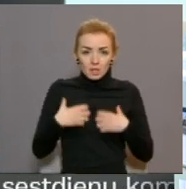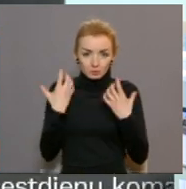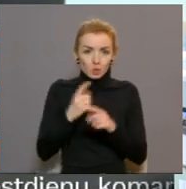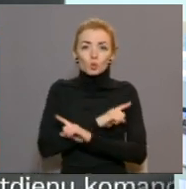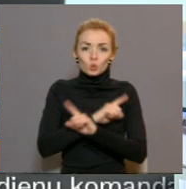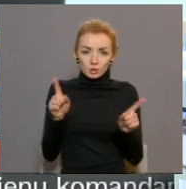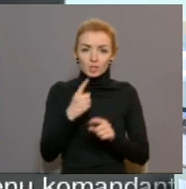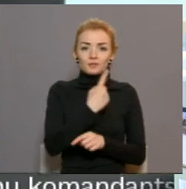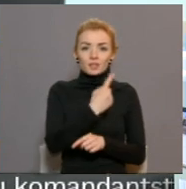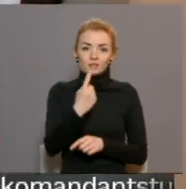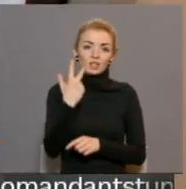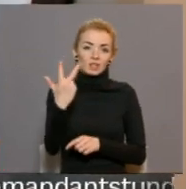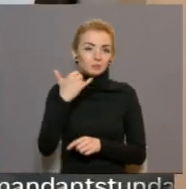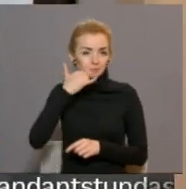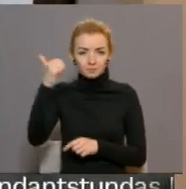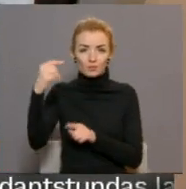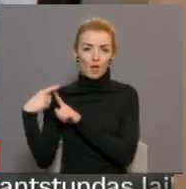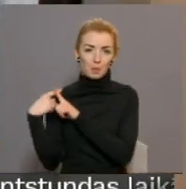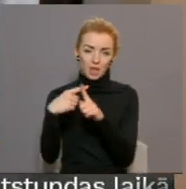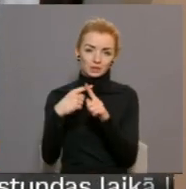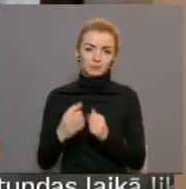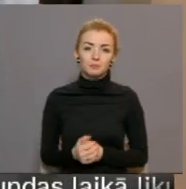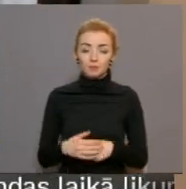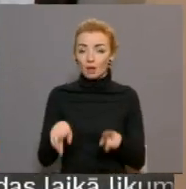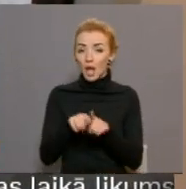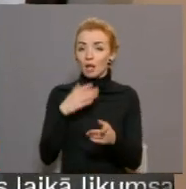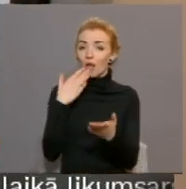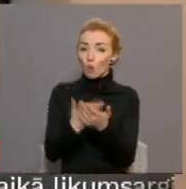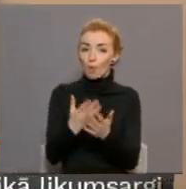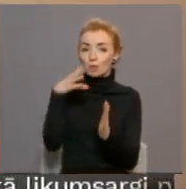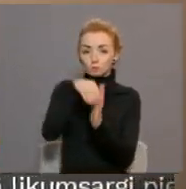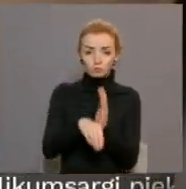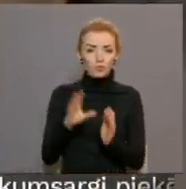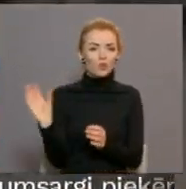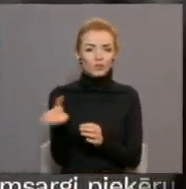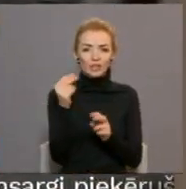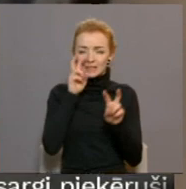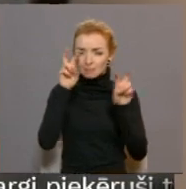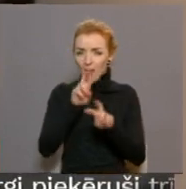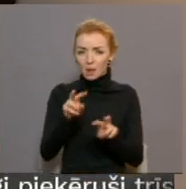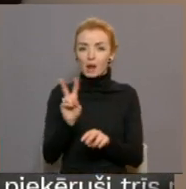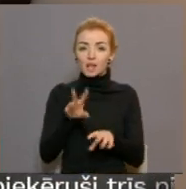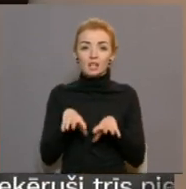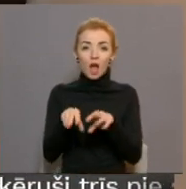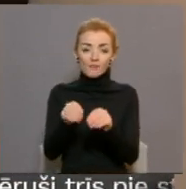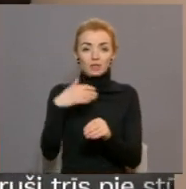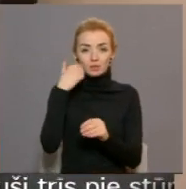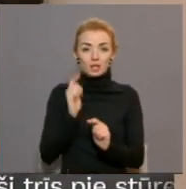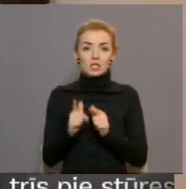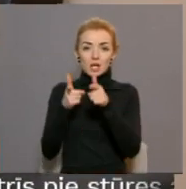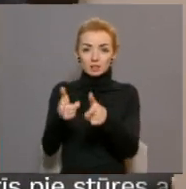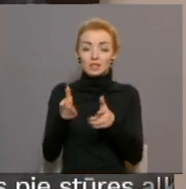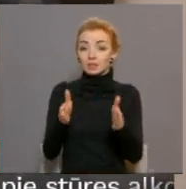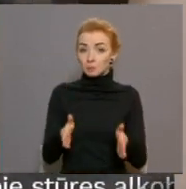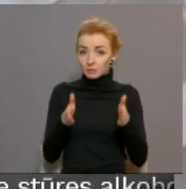to 113 saukt. Tāpat rekomendācijās atrodami visi izmeklējumi, kuri jāveic iestājoties slimnīcā,